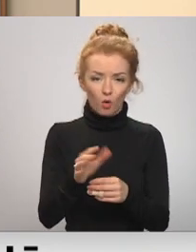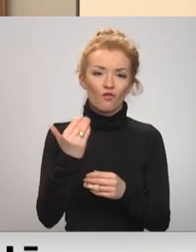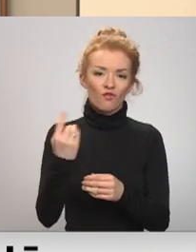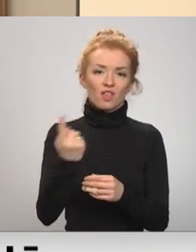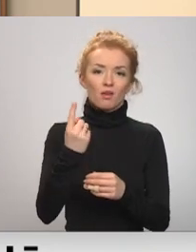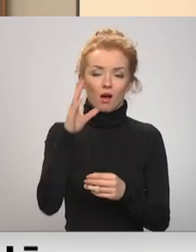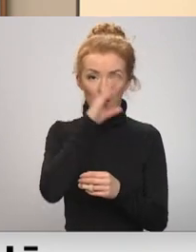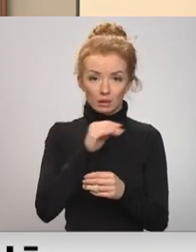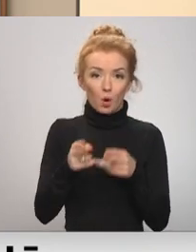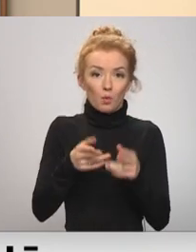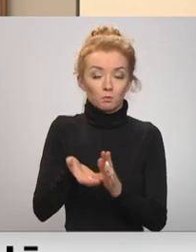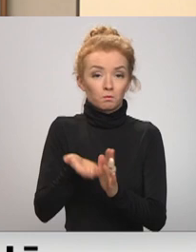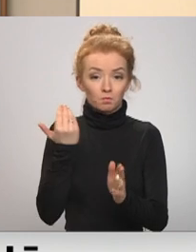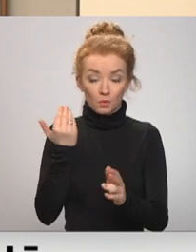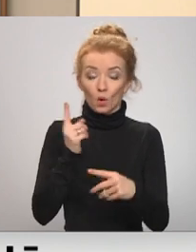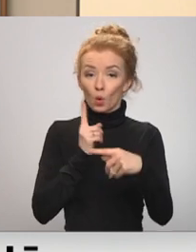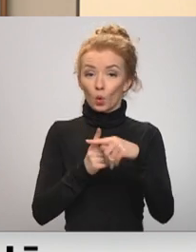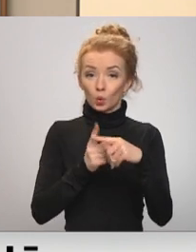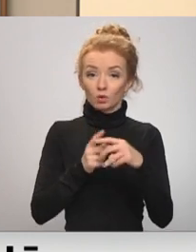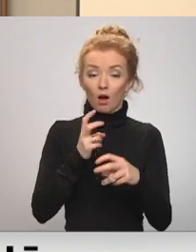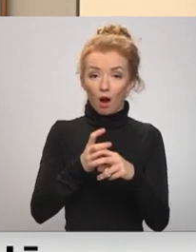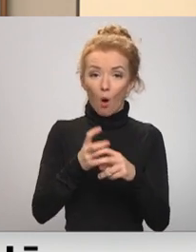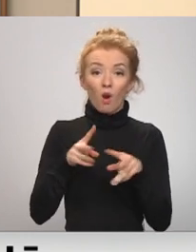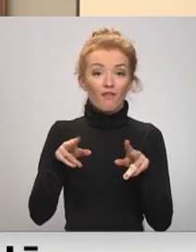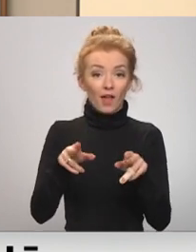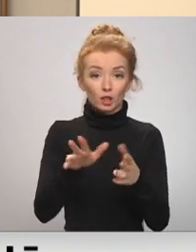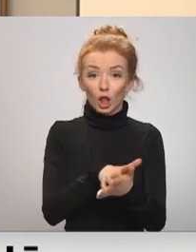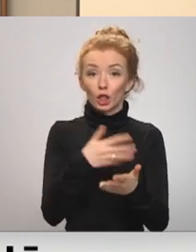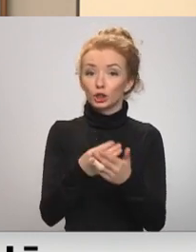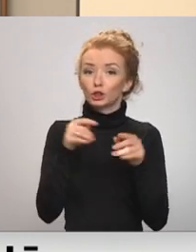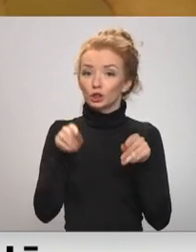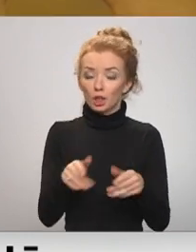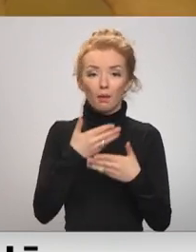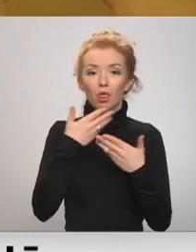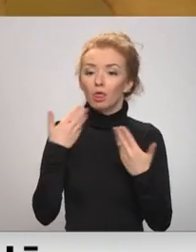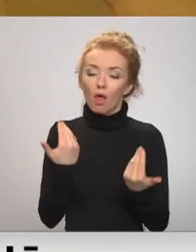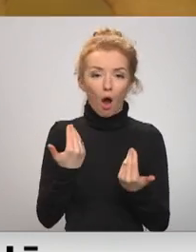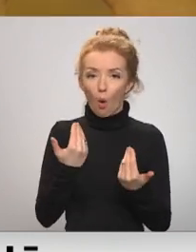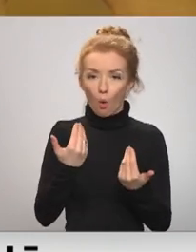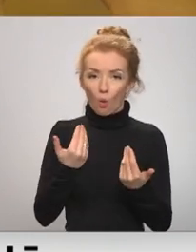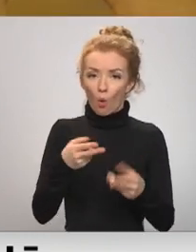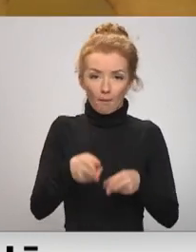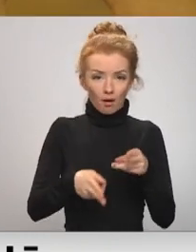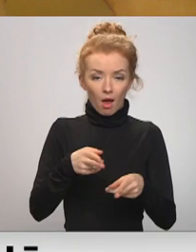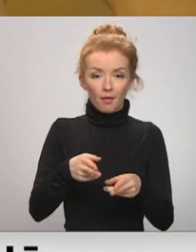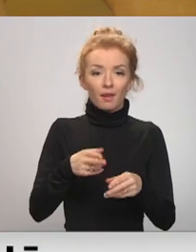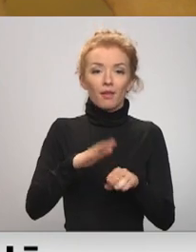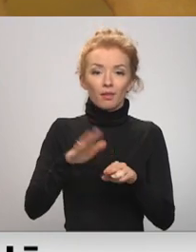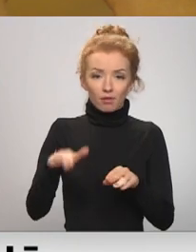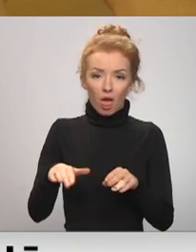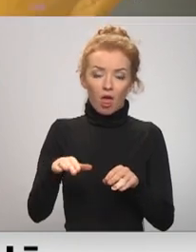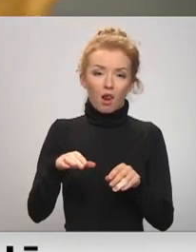iespēja. Un krusta kaula audzēji Latvijā līdz šim nav tikuši ņemti laukā tīri